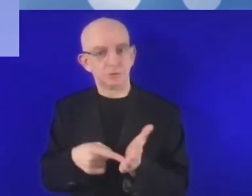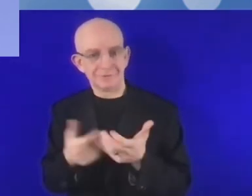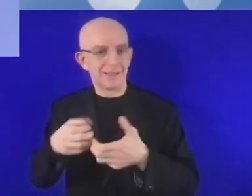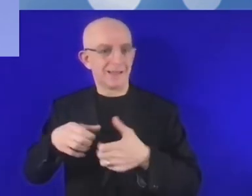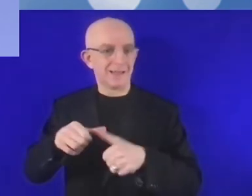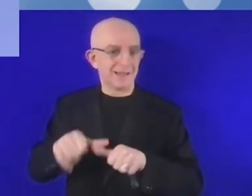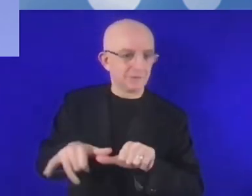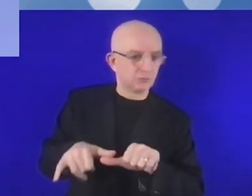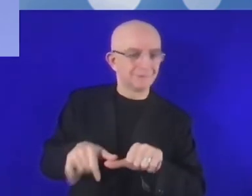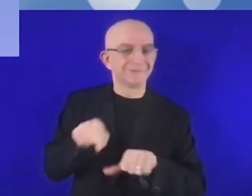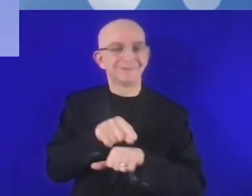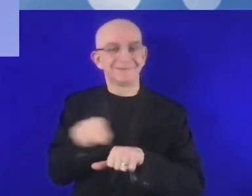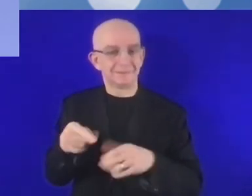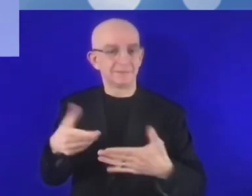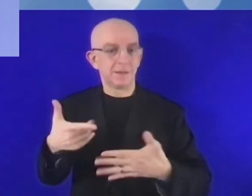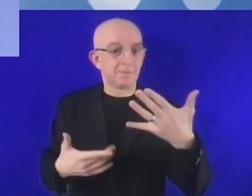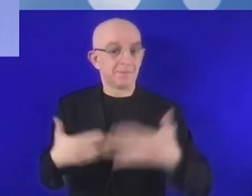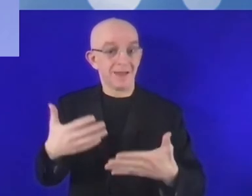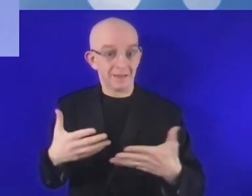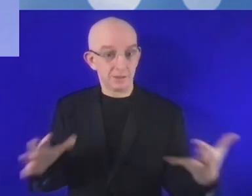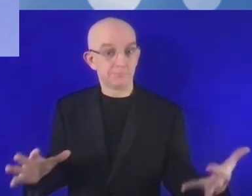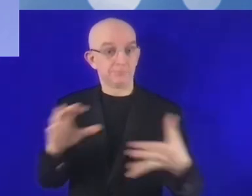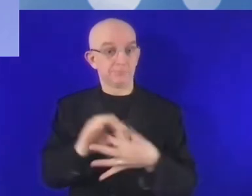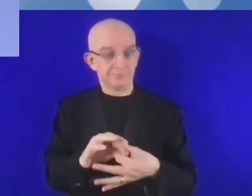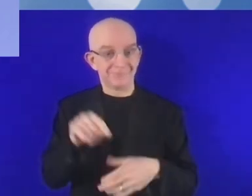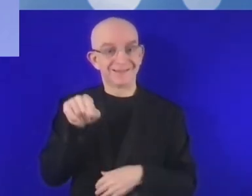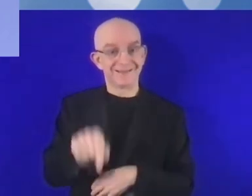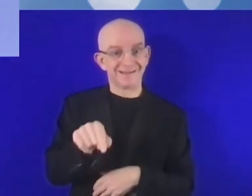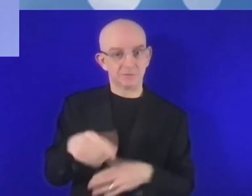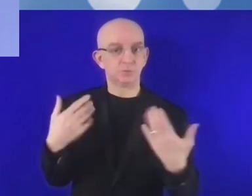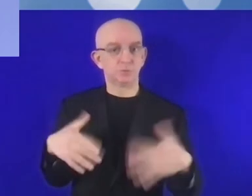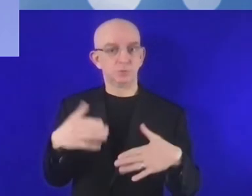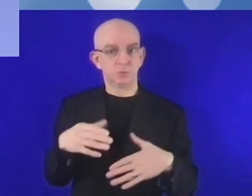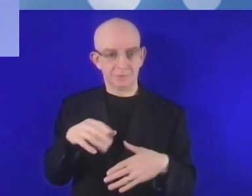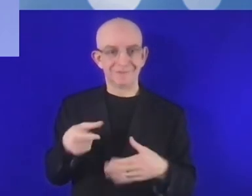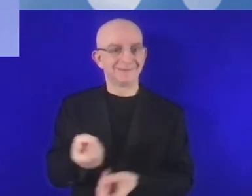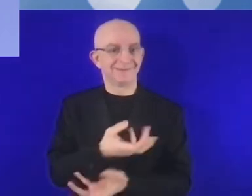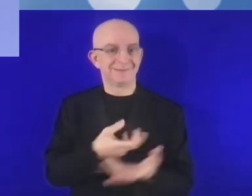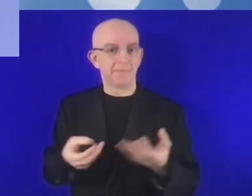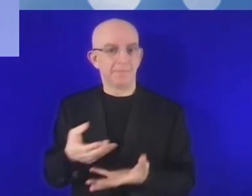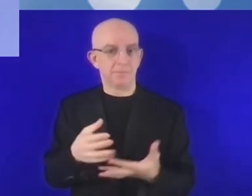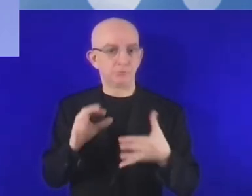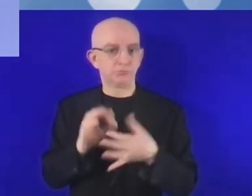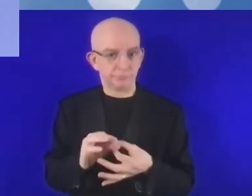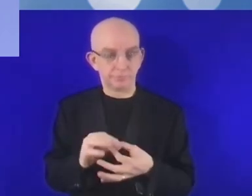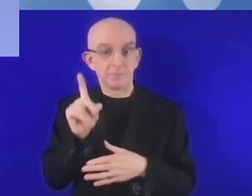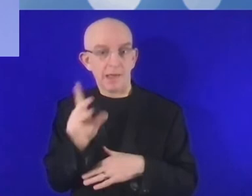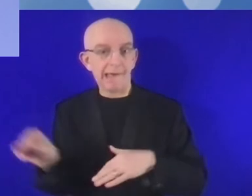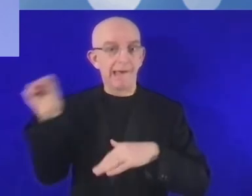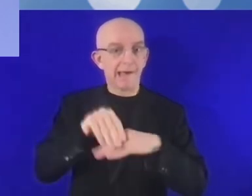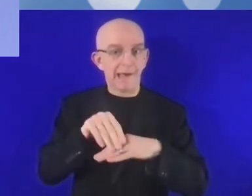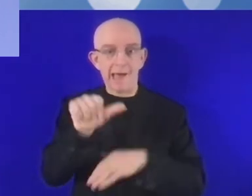أيضا الفنون والموسيقى. يجب لا نتحدث فقط عن مواد العلوم